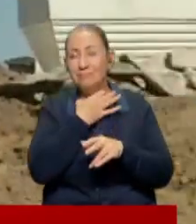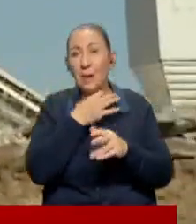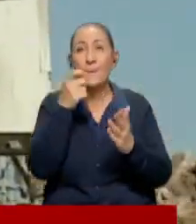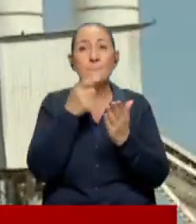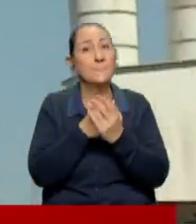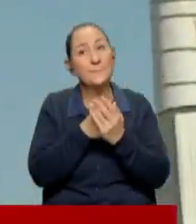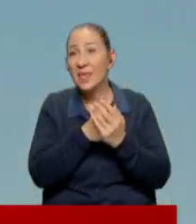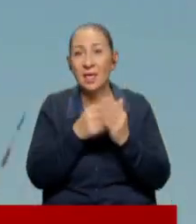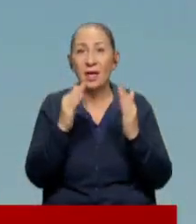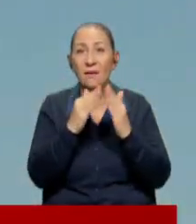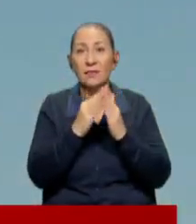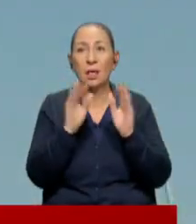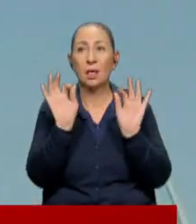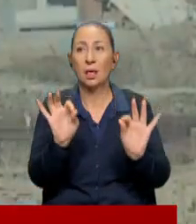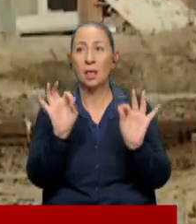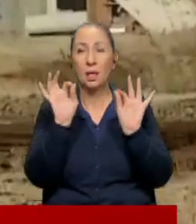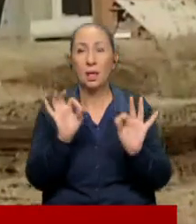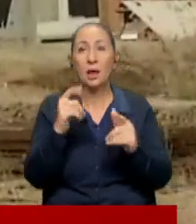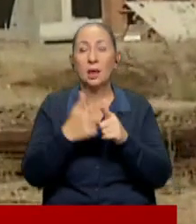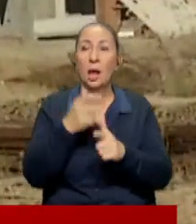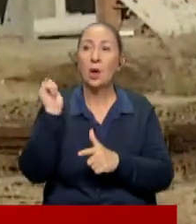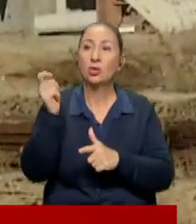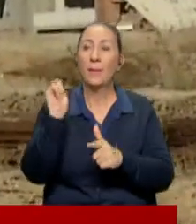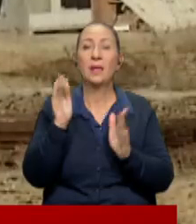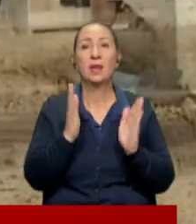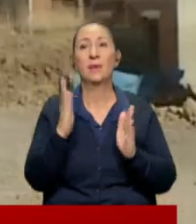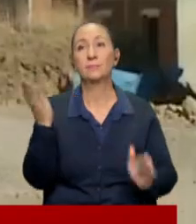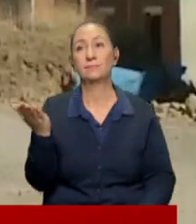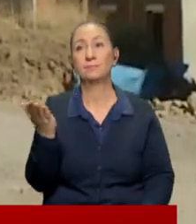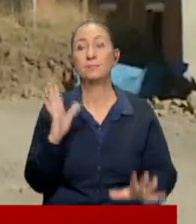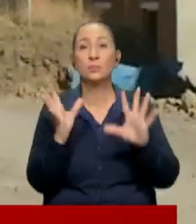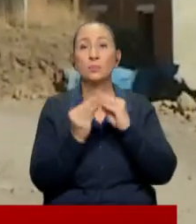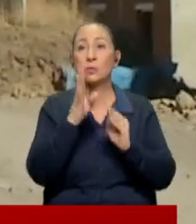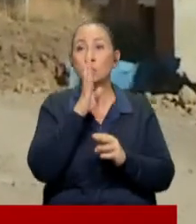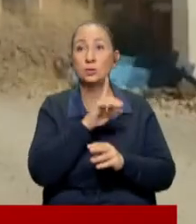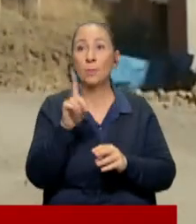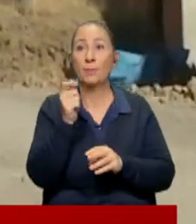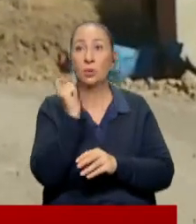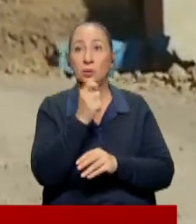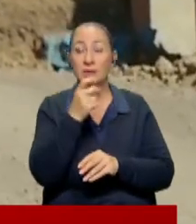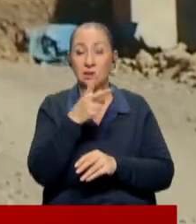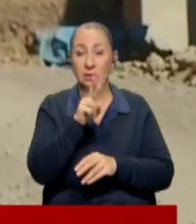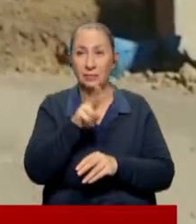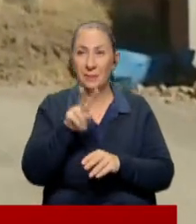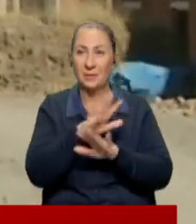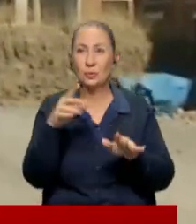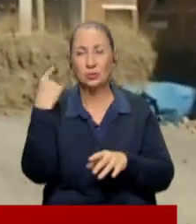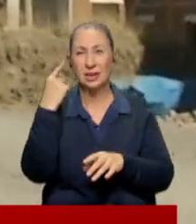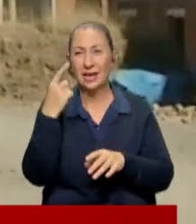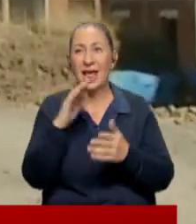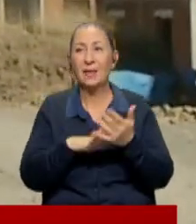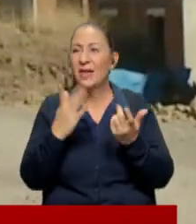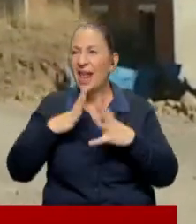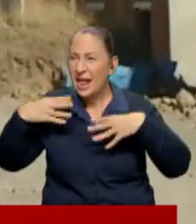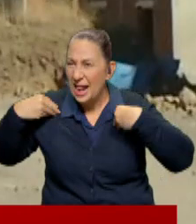peşinatını ödedikleri evleri yerinde sayarken kira ödemeye devam ediyor. Toplamda 410 gibi bir para ödedim. 2022'de biteceğini düşünerek